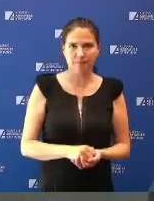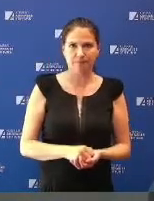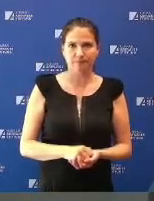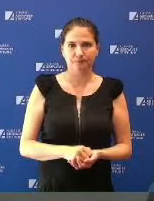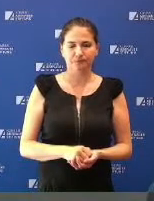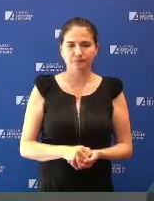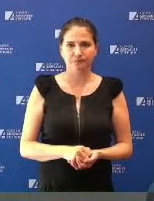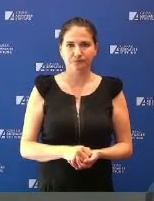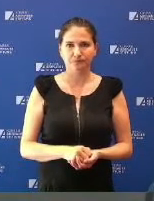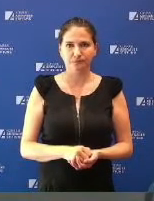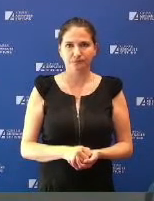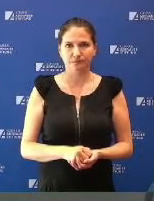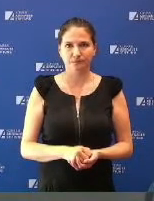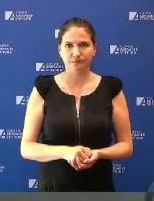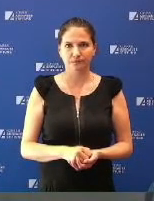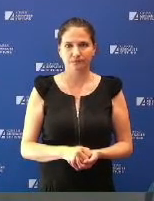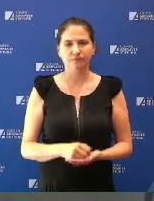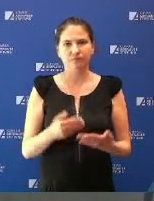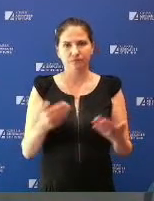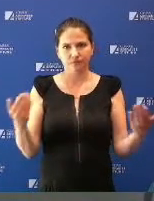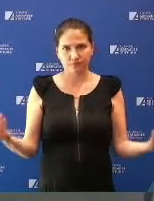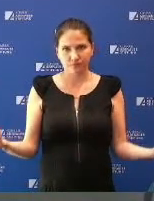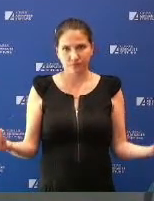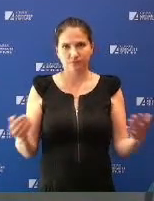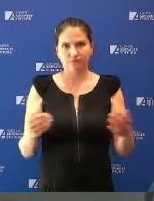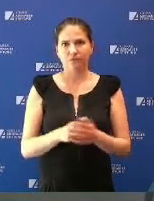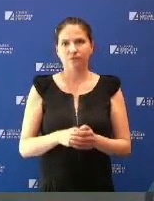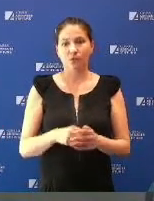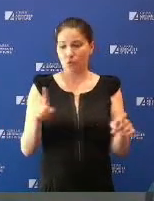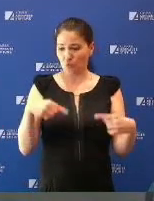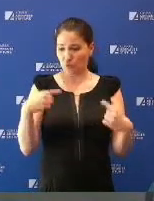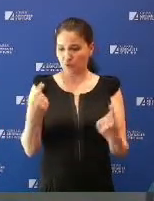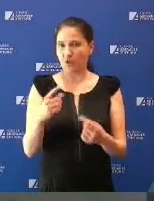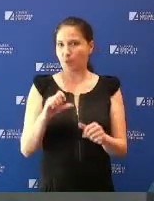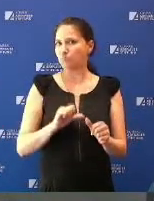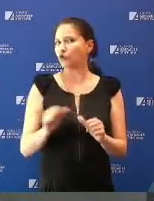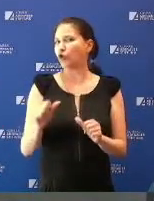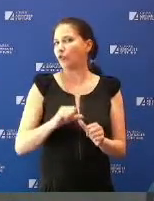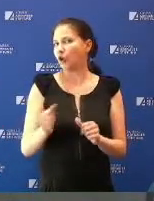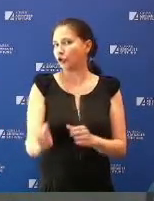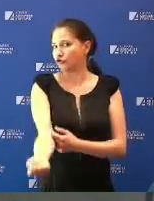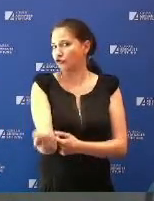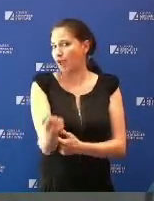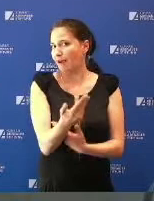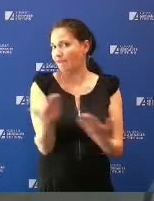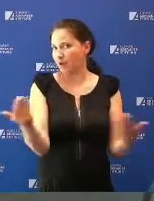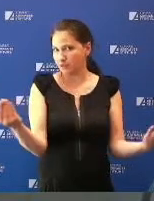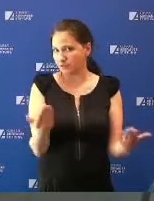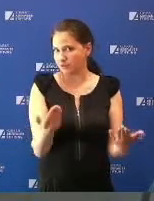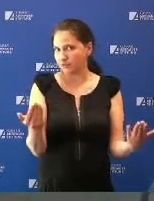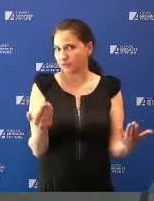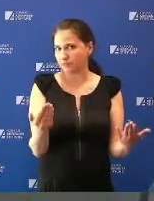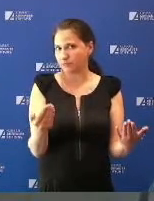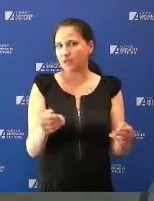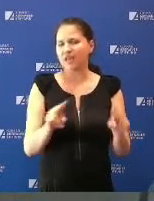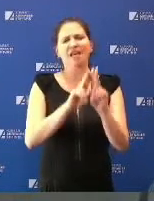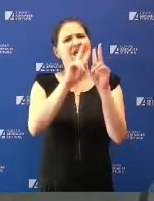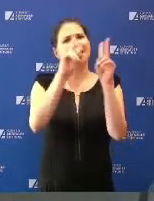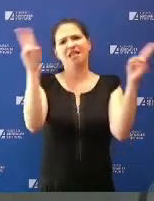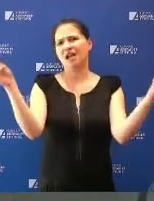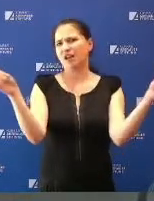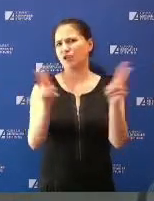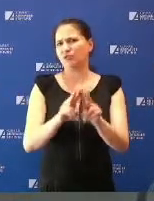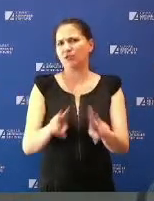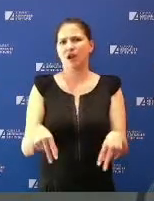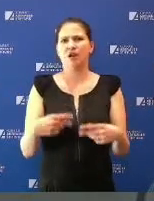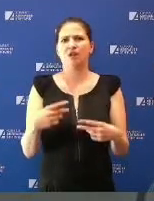unserer besonderen Markenzeichen, eine unserer besonderen Stärken ist zweifellos die internationale